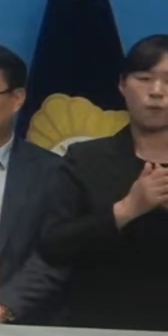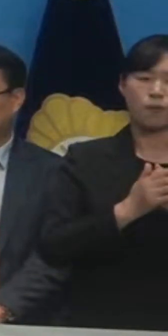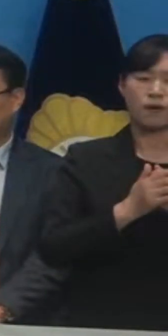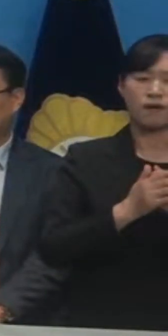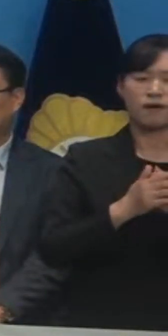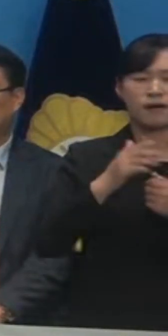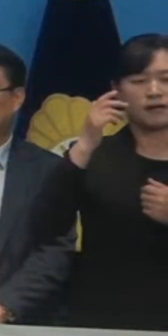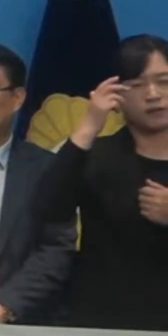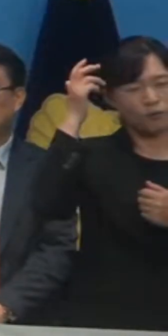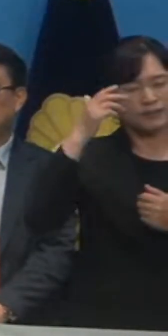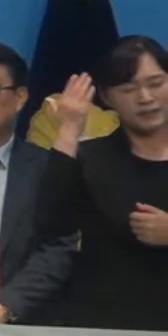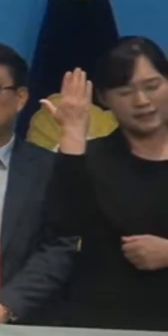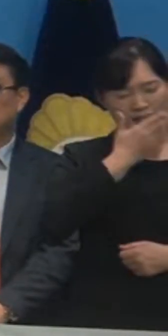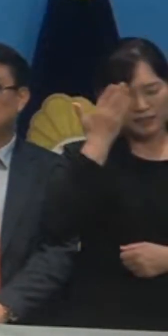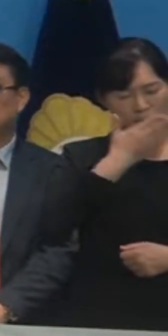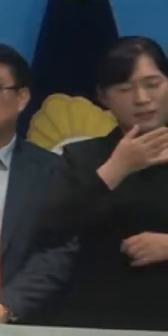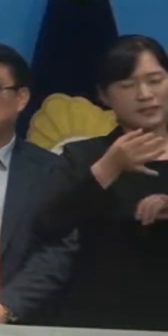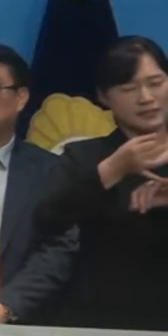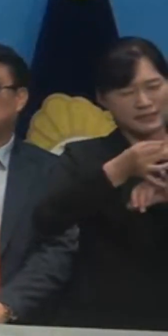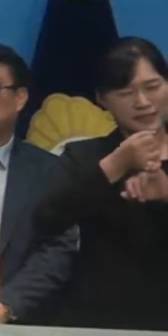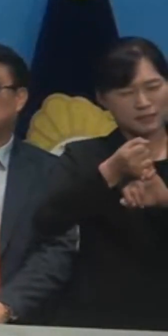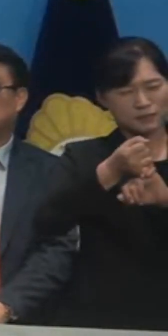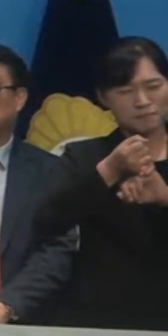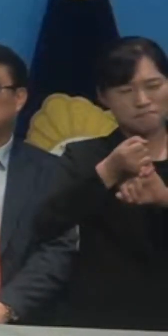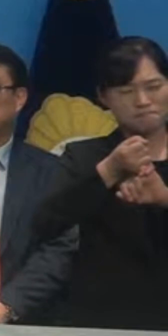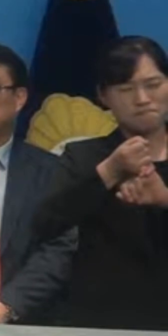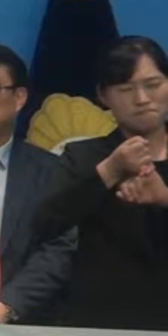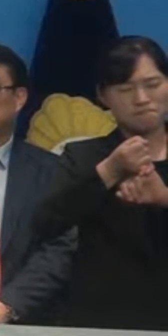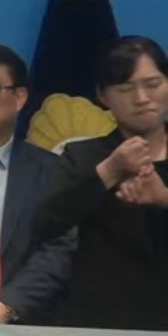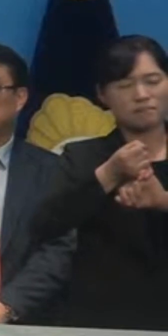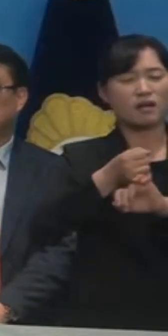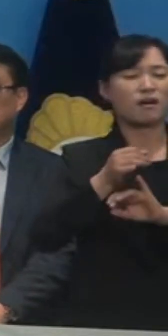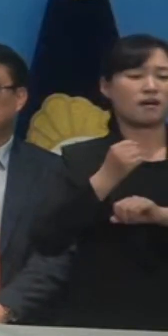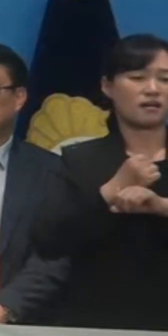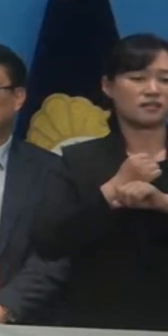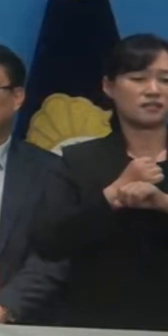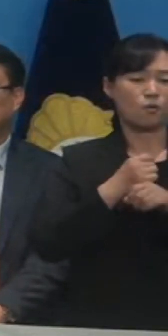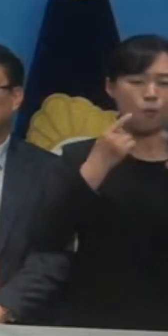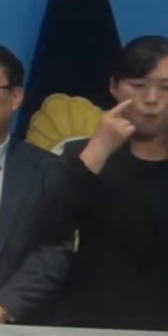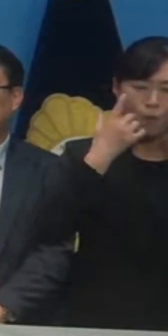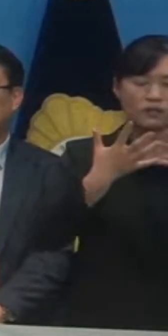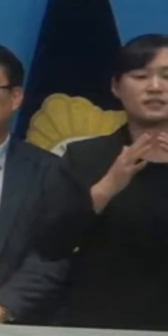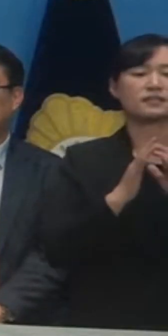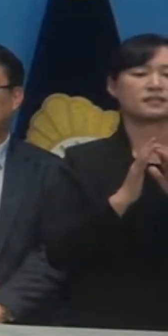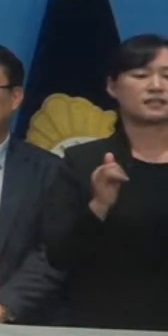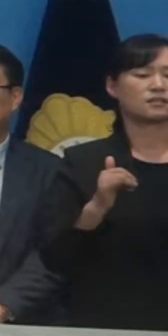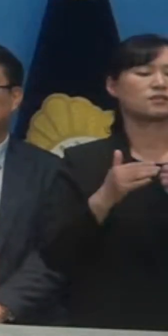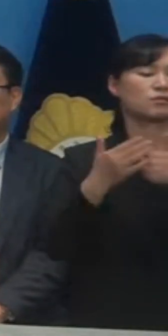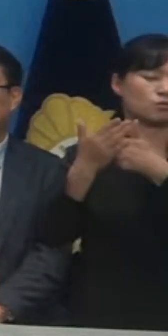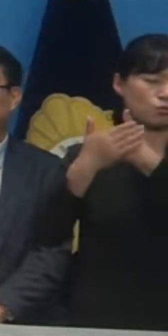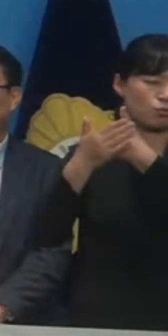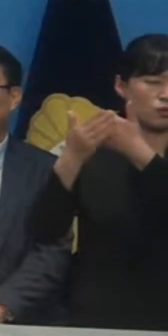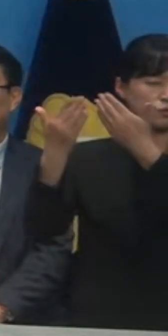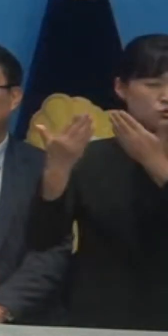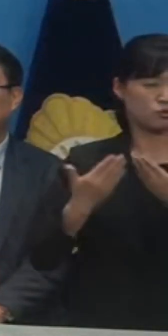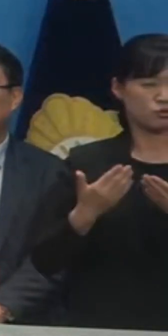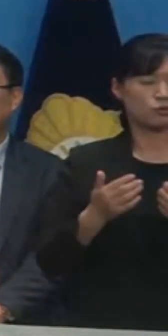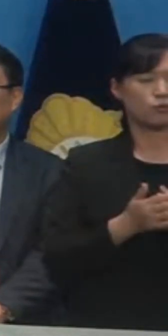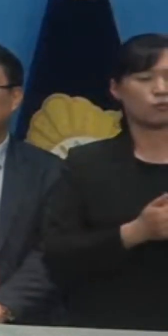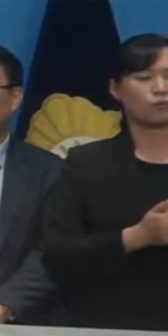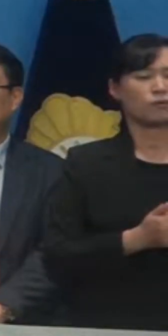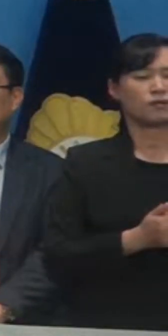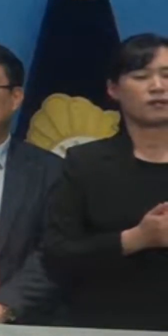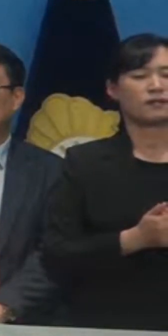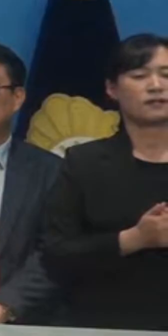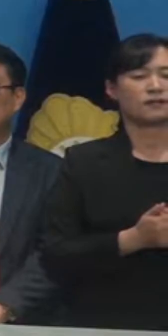영혼이 깨끗하며 약속을 칼같이 지키는 분명한 자를 도우시고 그런 분을